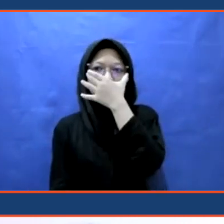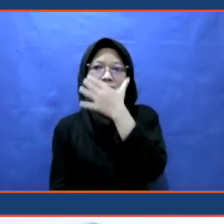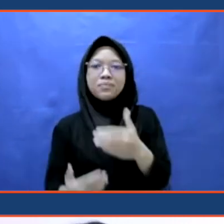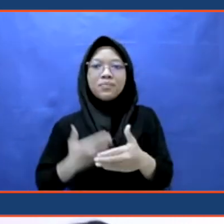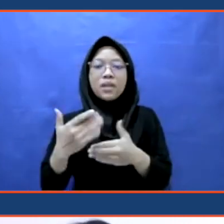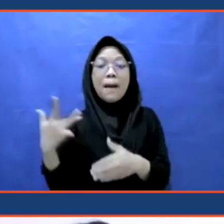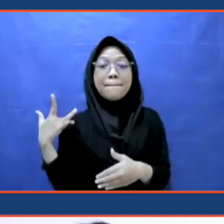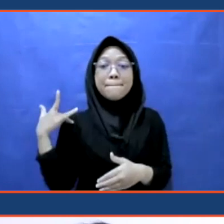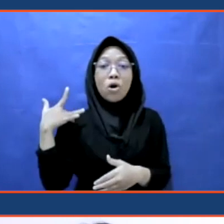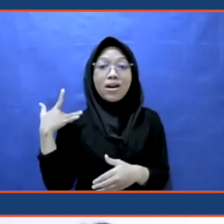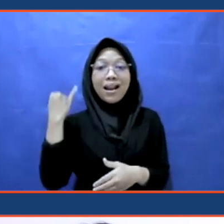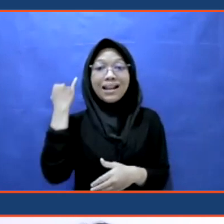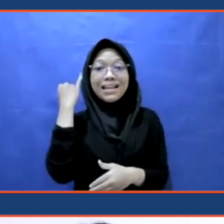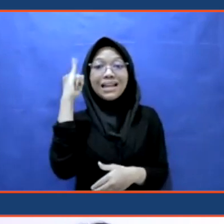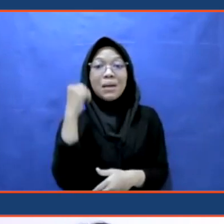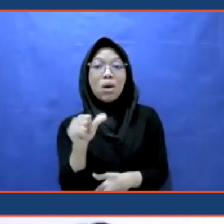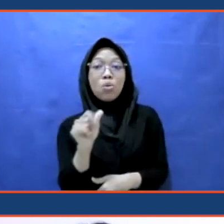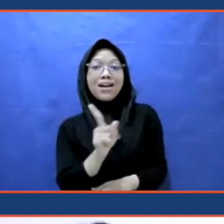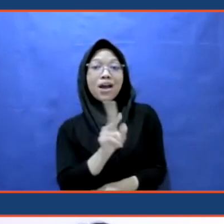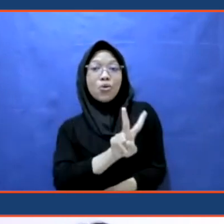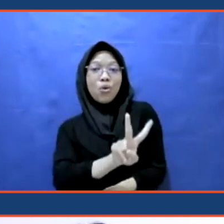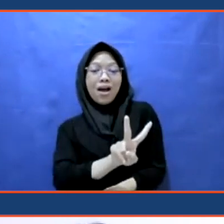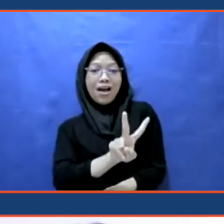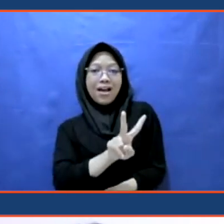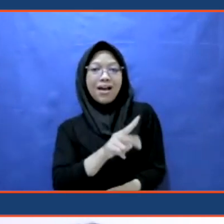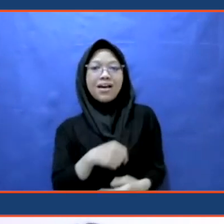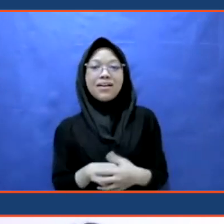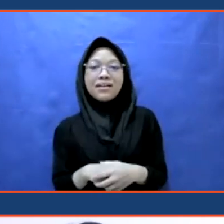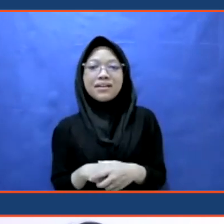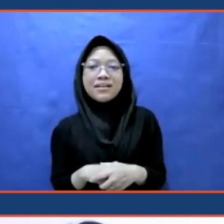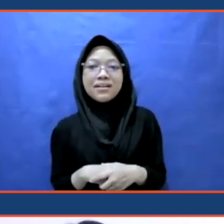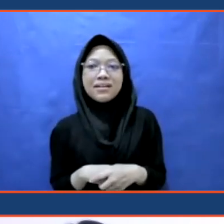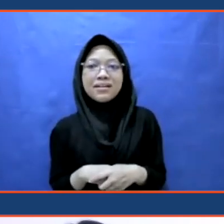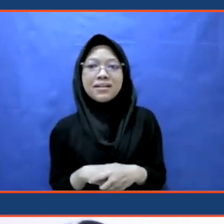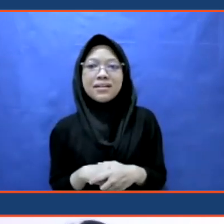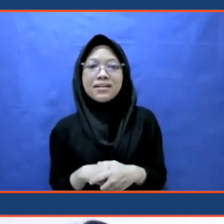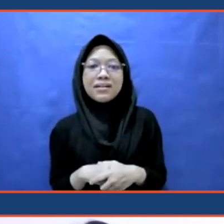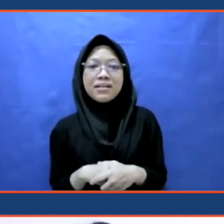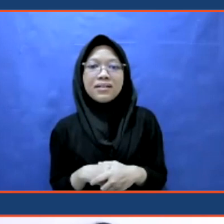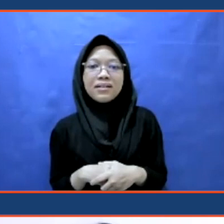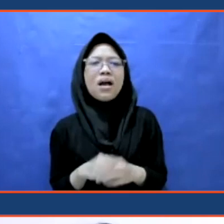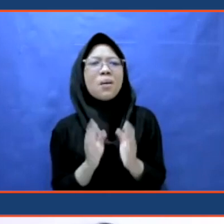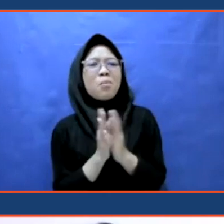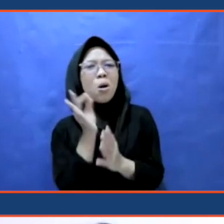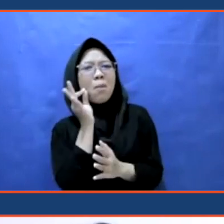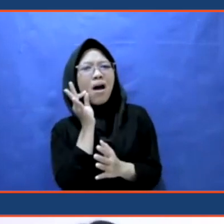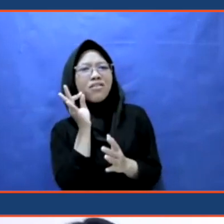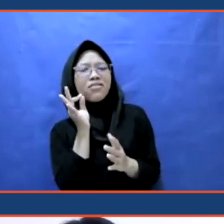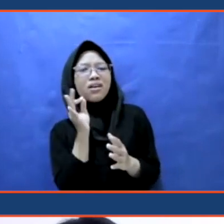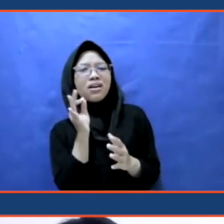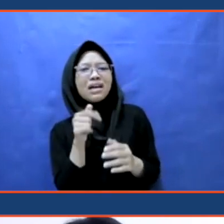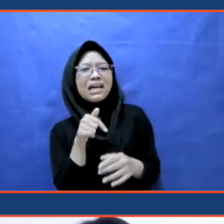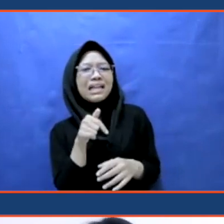yang pertama adalah ini koneksi saya enggak stabil sepertinya nanti kalau saya enggak terdengar jelas mulai